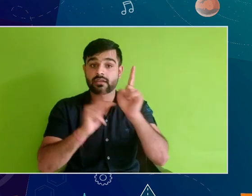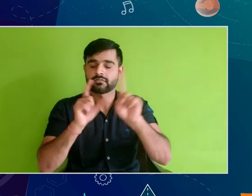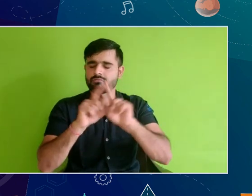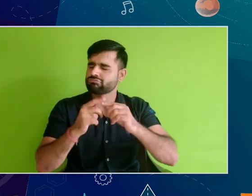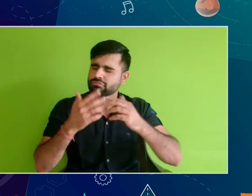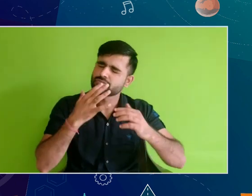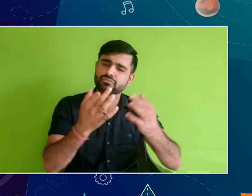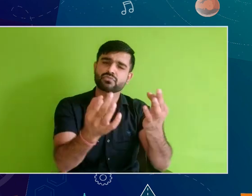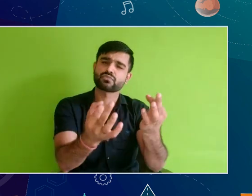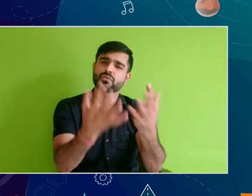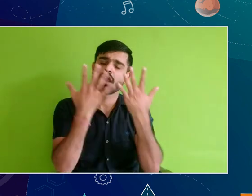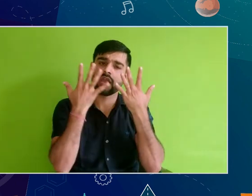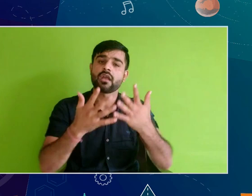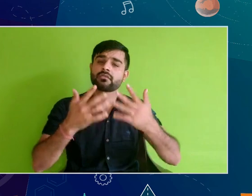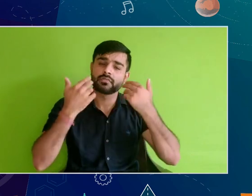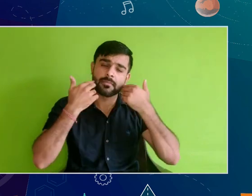ग्रांट